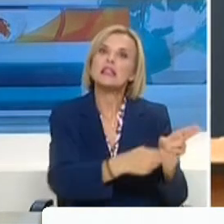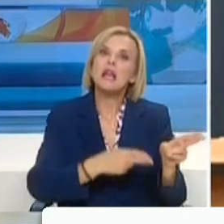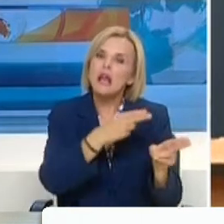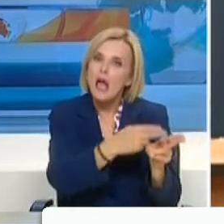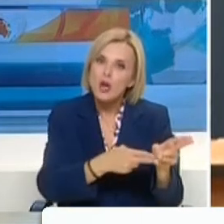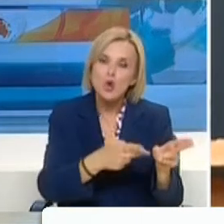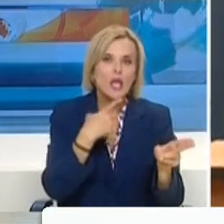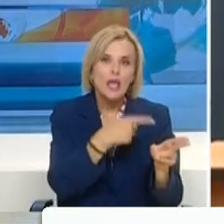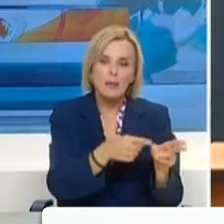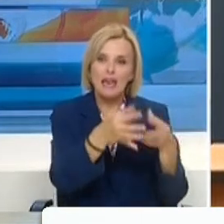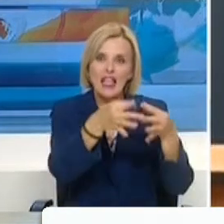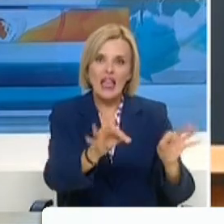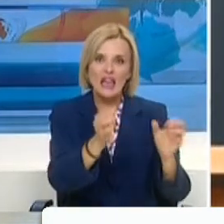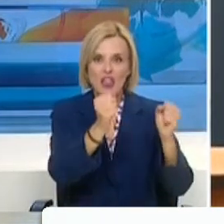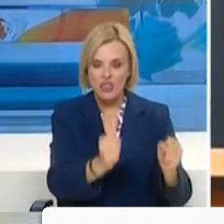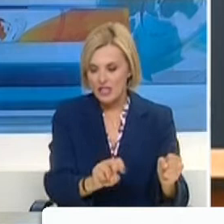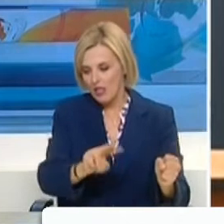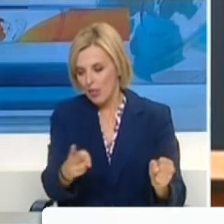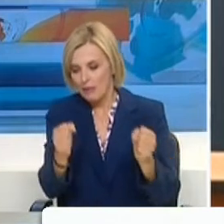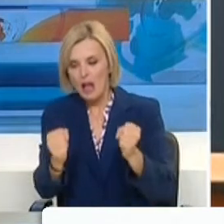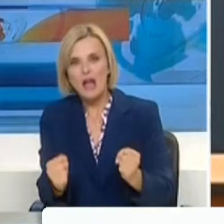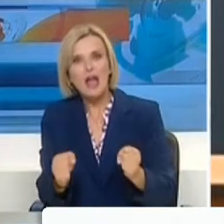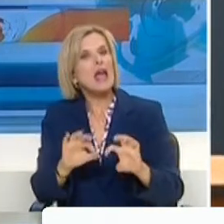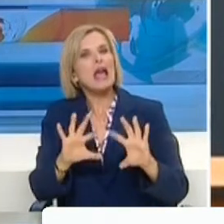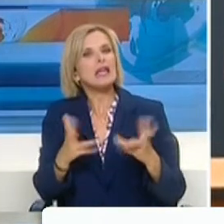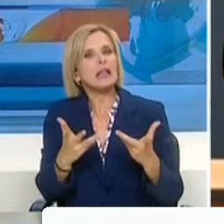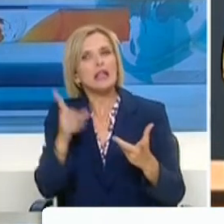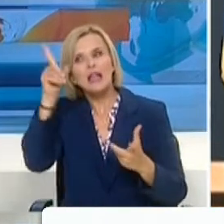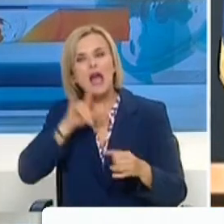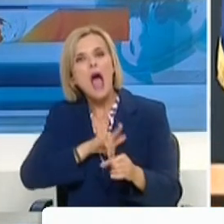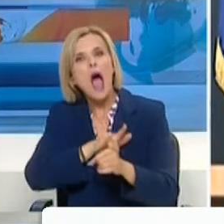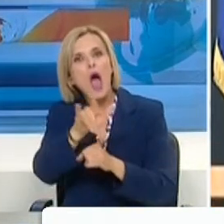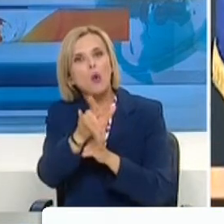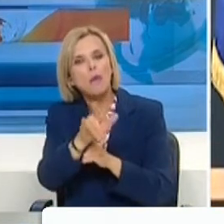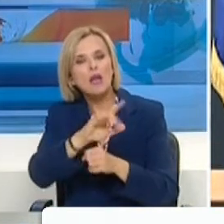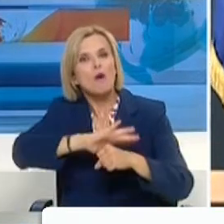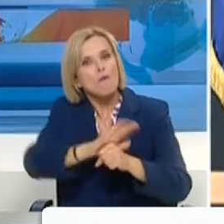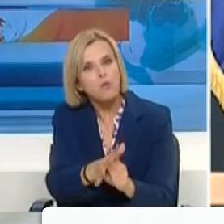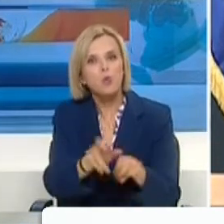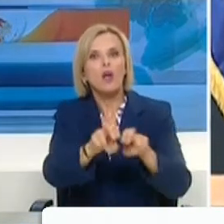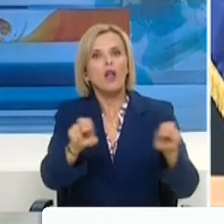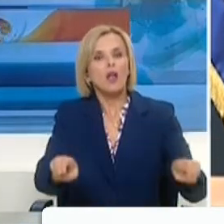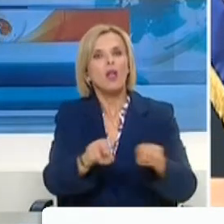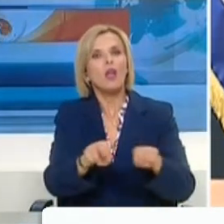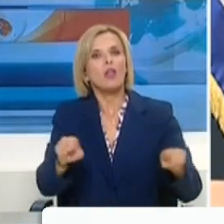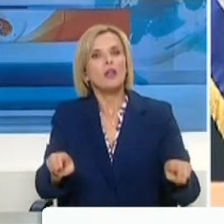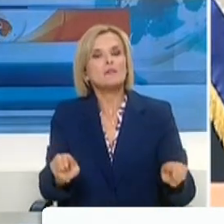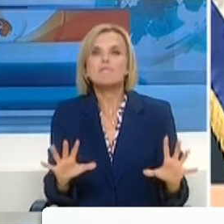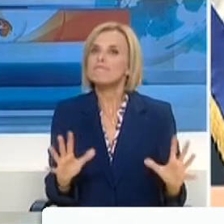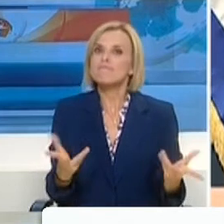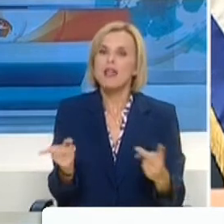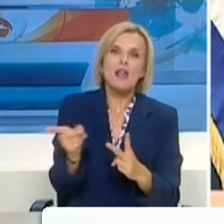ποια επιστημονικά στοιχεία βασίστηκαν οι οδηγίες για τα αεροπλάνα όταν θεωρείται απειλή για τη δημόσια υγεία η πολύωρη συγκέντρωση σε μια πλατεία?